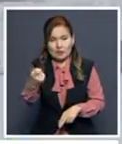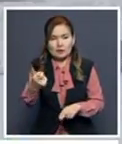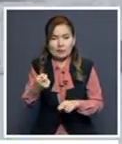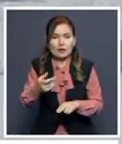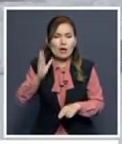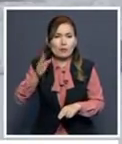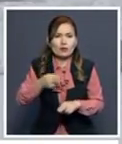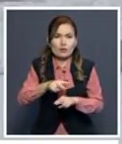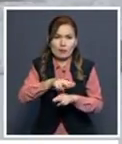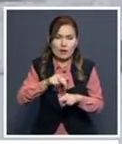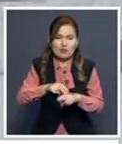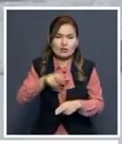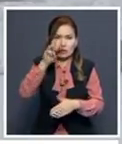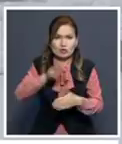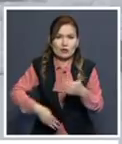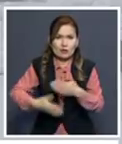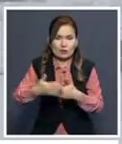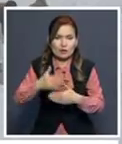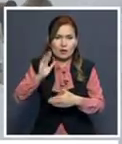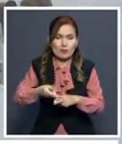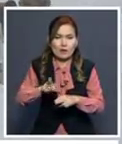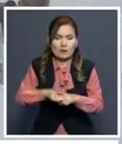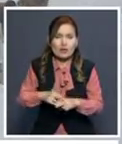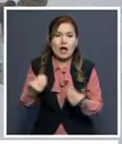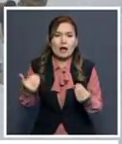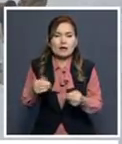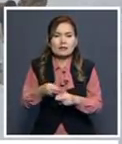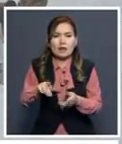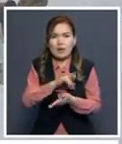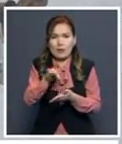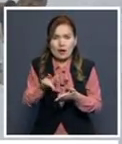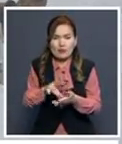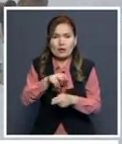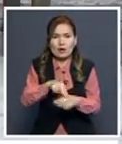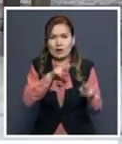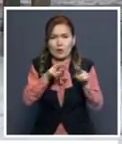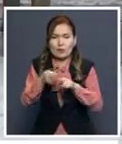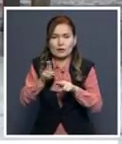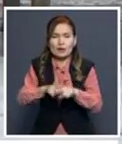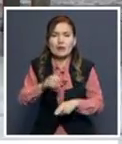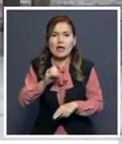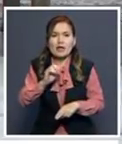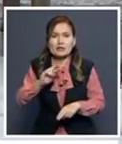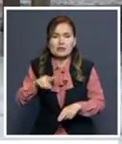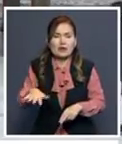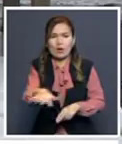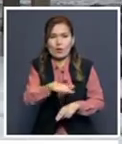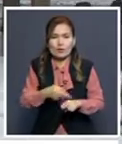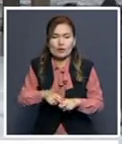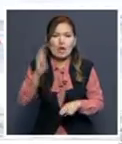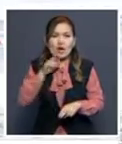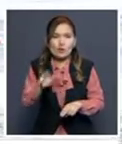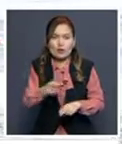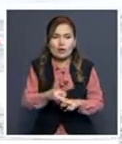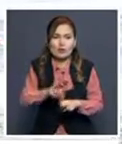жаздырады. Қысқы мереке күндеріне мұз қалашықтарын салу жұмыстары да басталып кетті. Қызметкерлер Есіл өзенінен мұзды кесектеп, жағаға шығарып